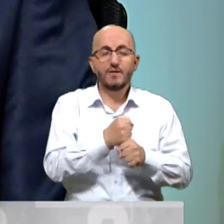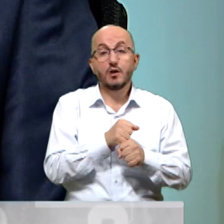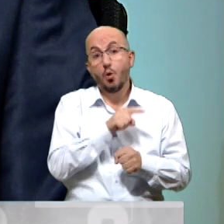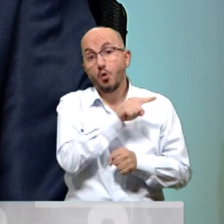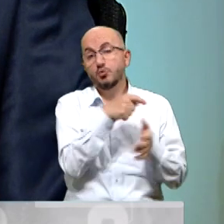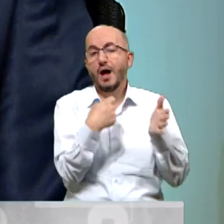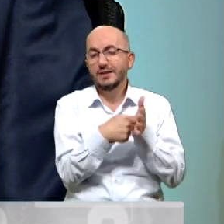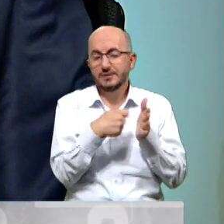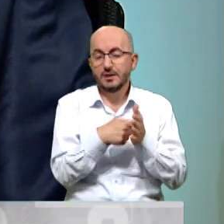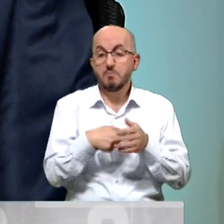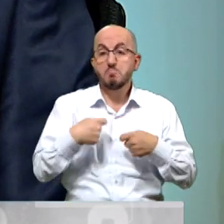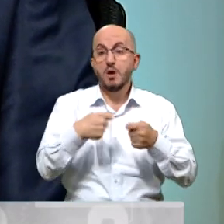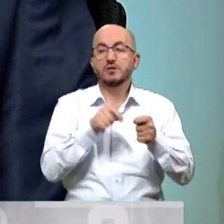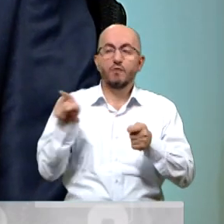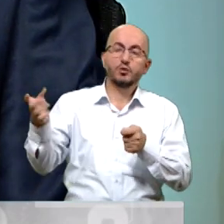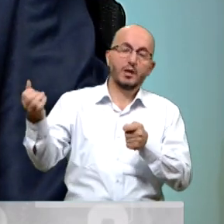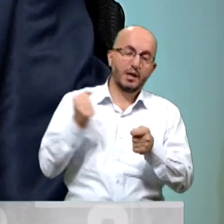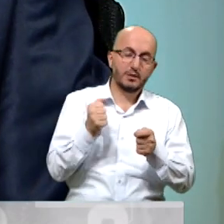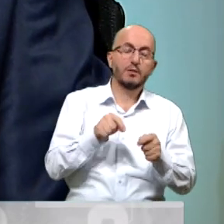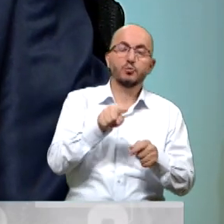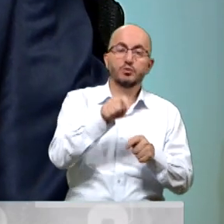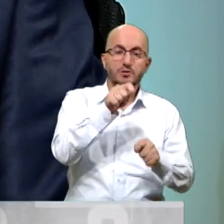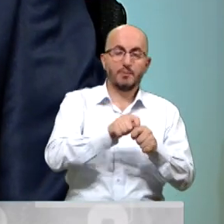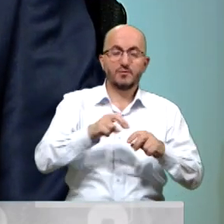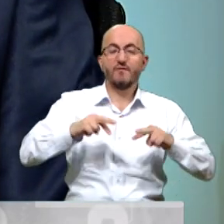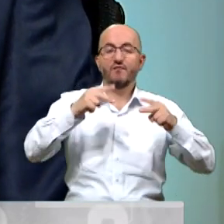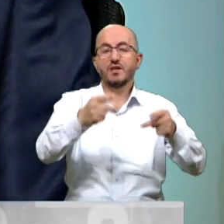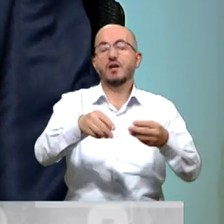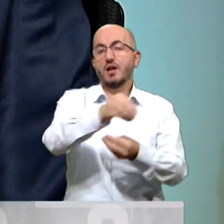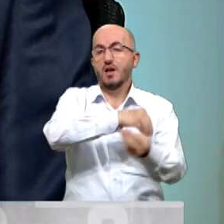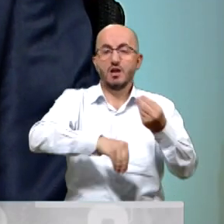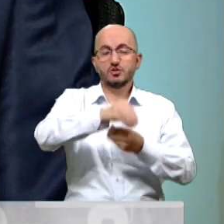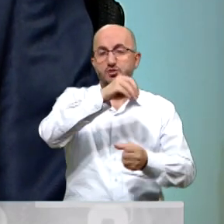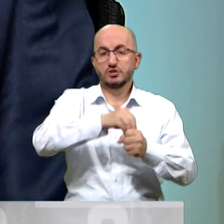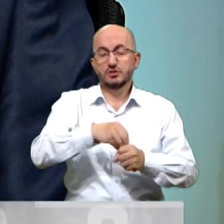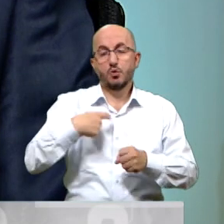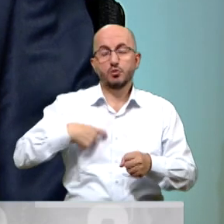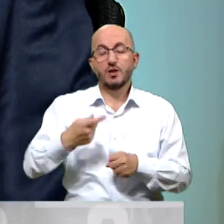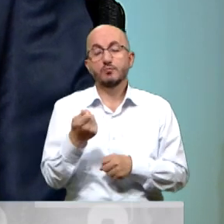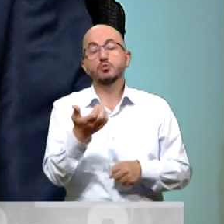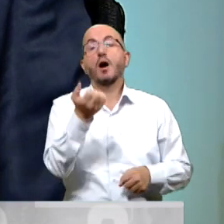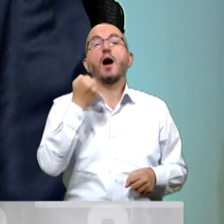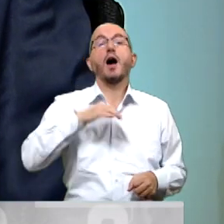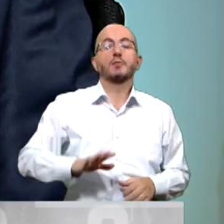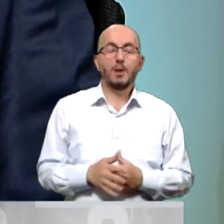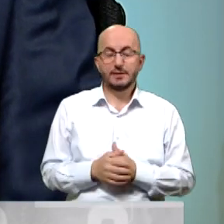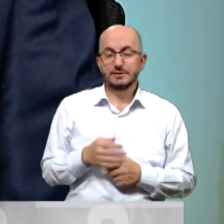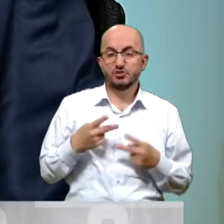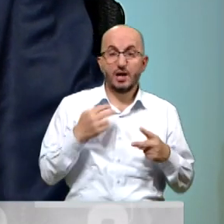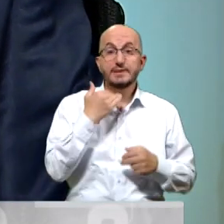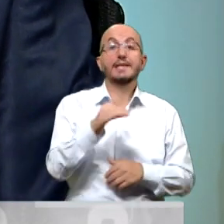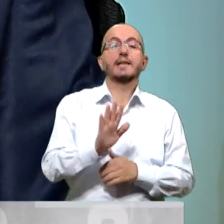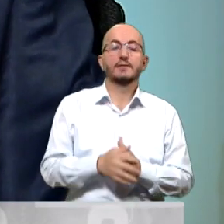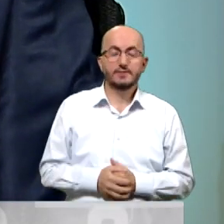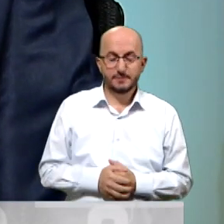Masraflarını ondan karşılar ama bu yaptığı vekalet haccı için özel bir ücret talep olamaz, etmesi caiz